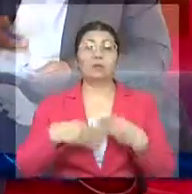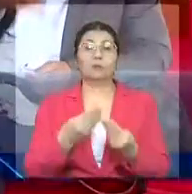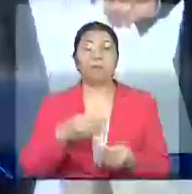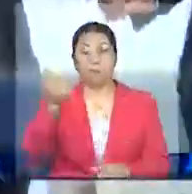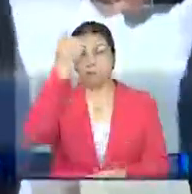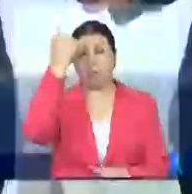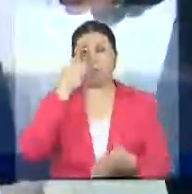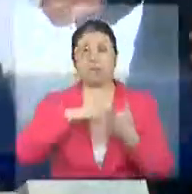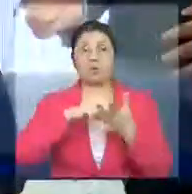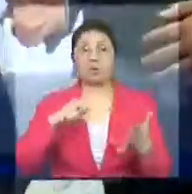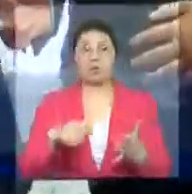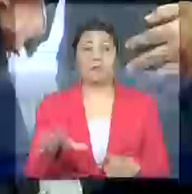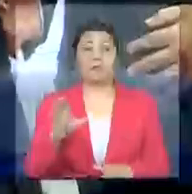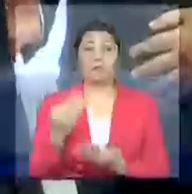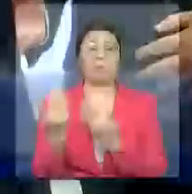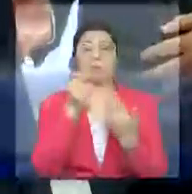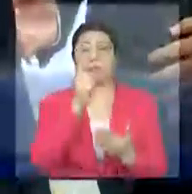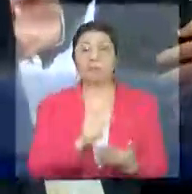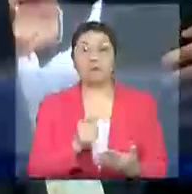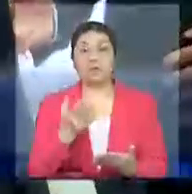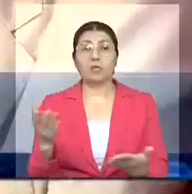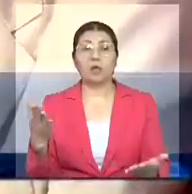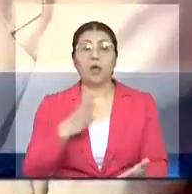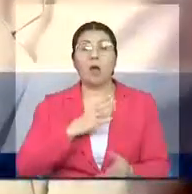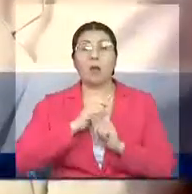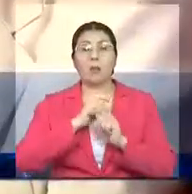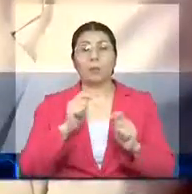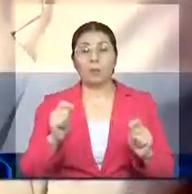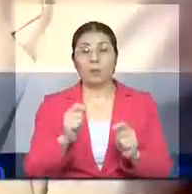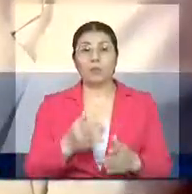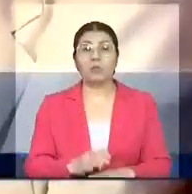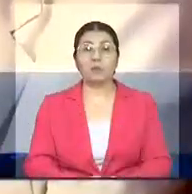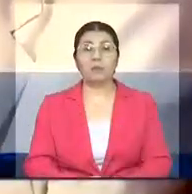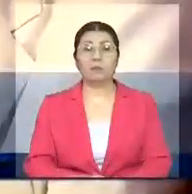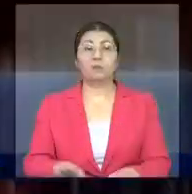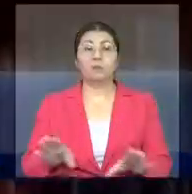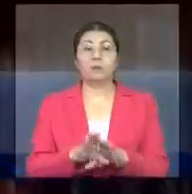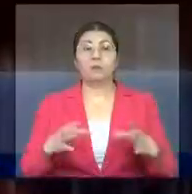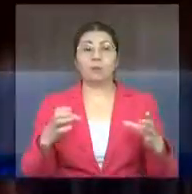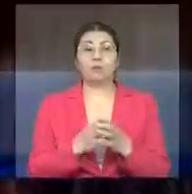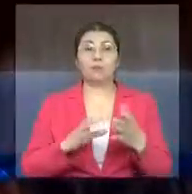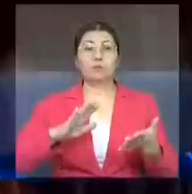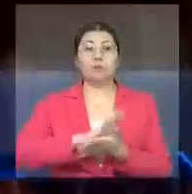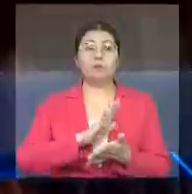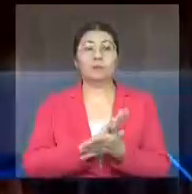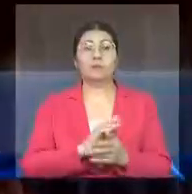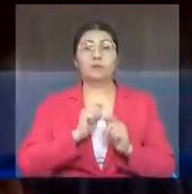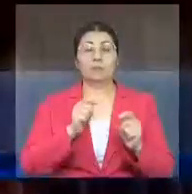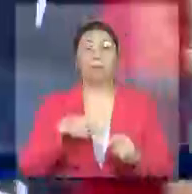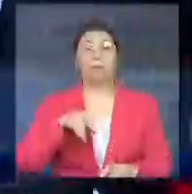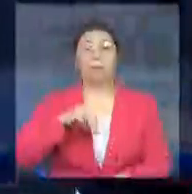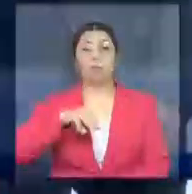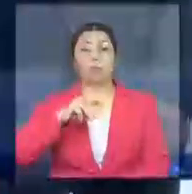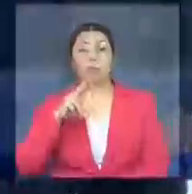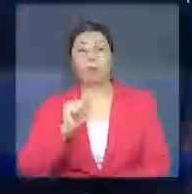благодарственные письма. На встрече с читателями жители района были награждены памятными подарками. Вместе с тем коллектив газеты вручил путевки в санаторий